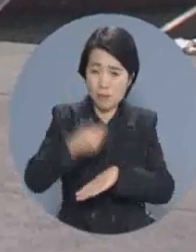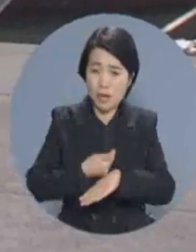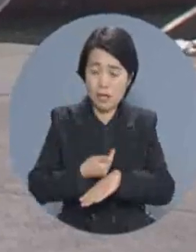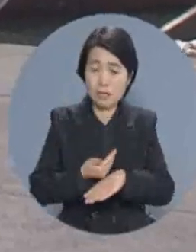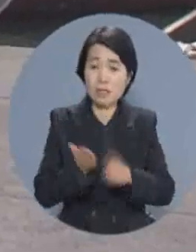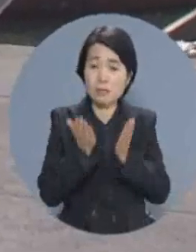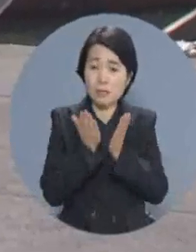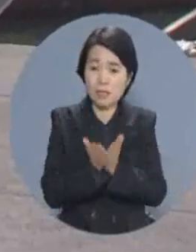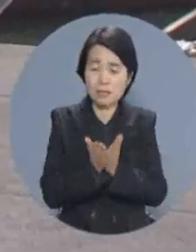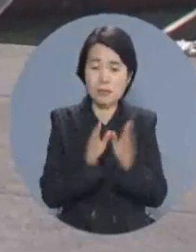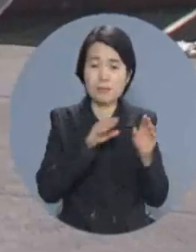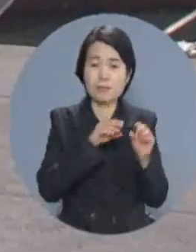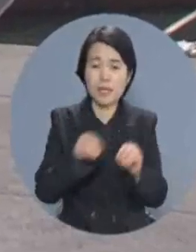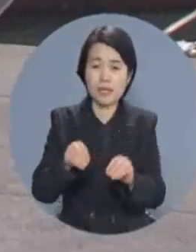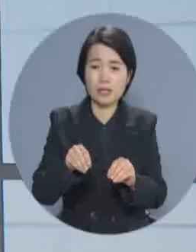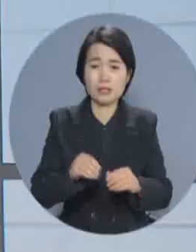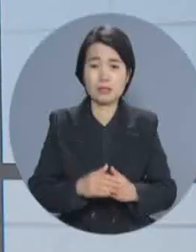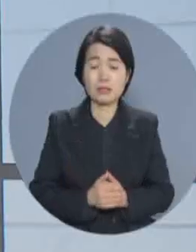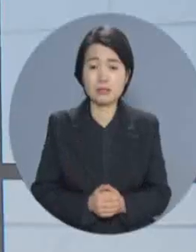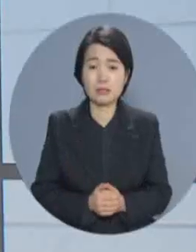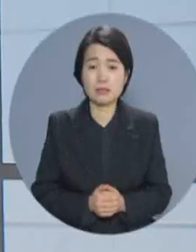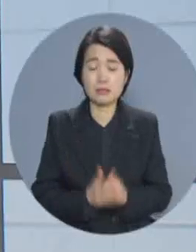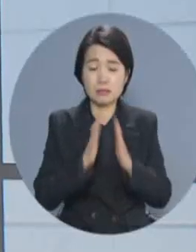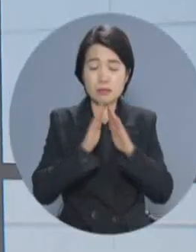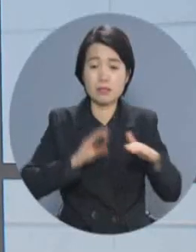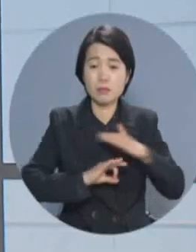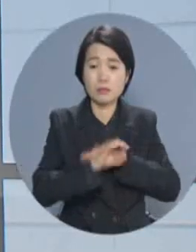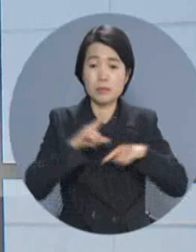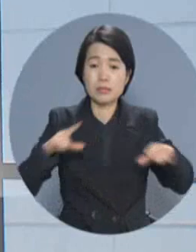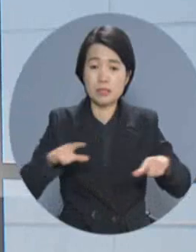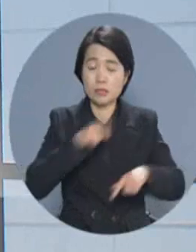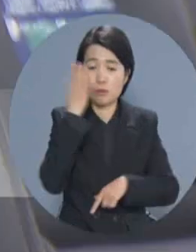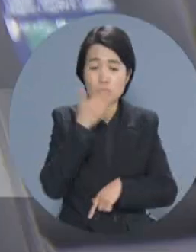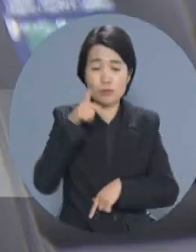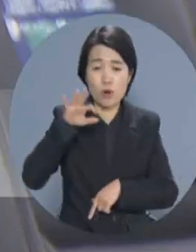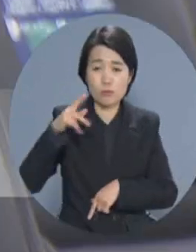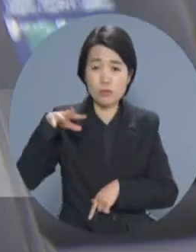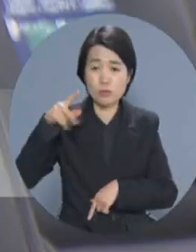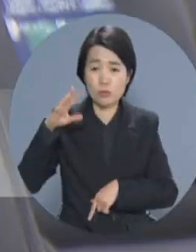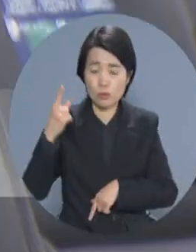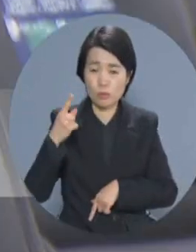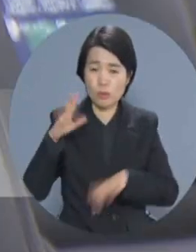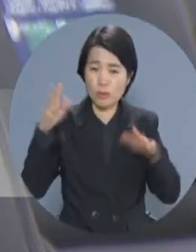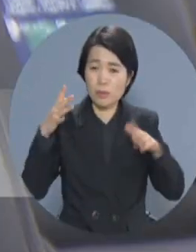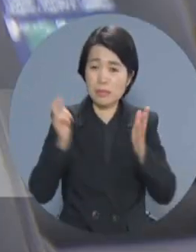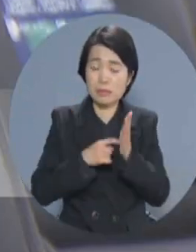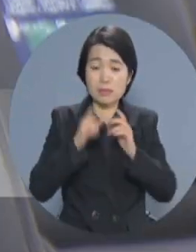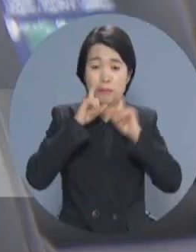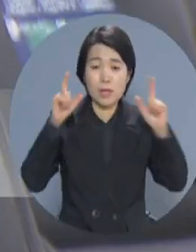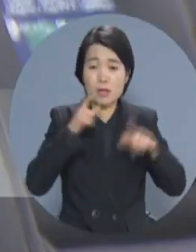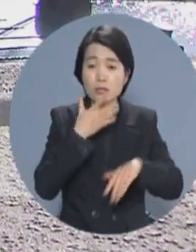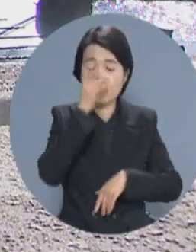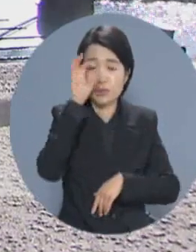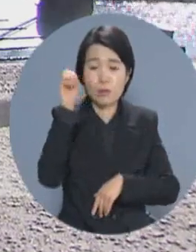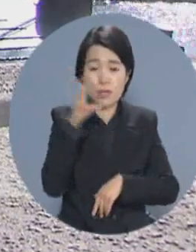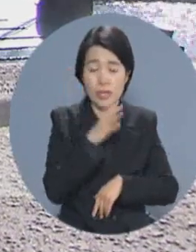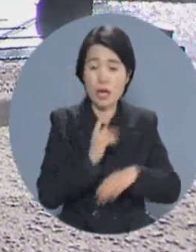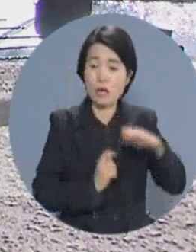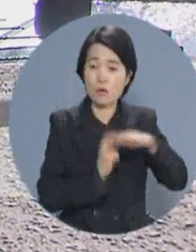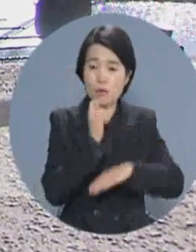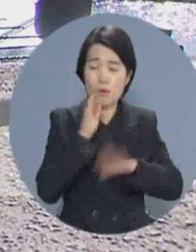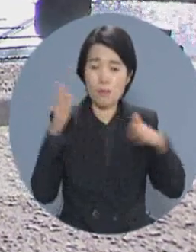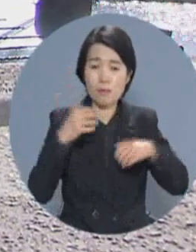할 여객선이 멈춰섰습니다. 전남 동북권에서 여수와 검은, 초도는 강풍경보, 순천과